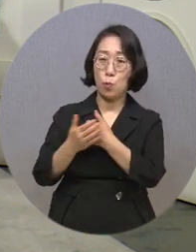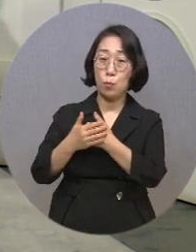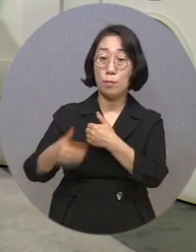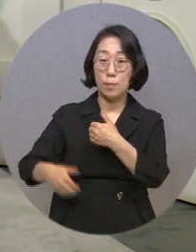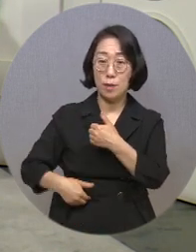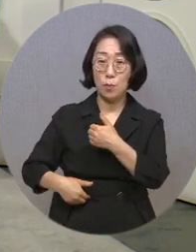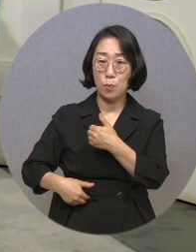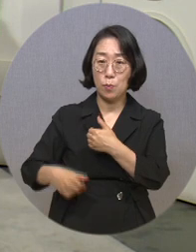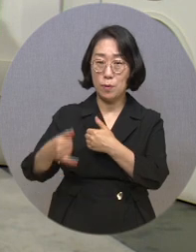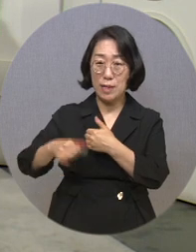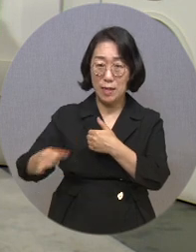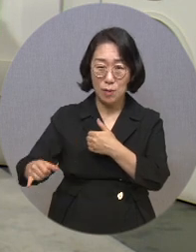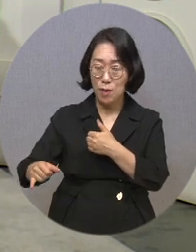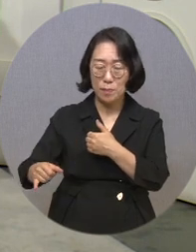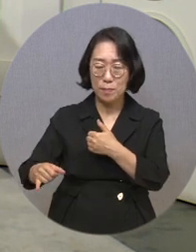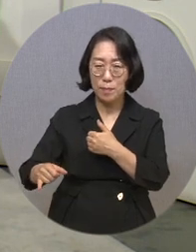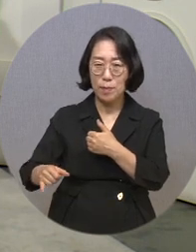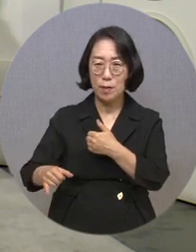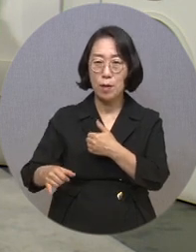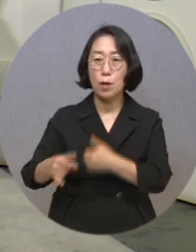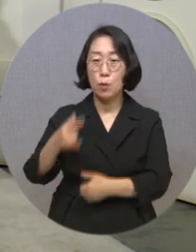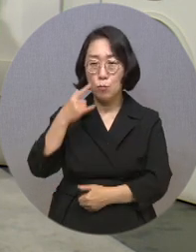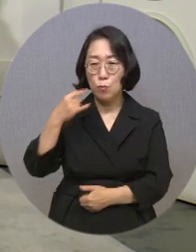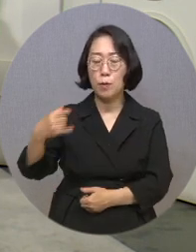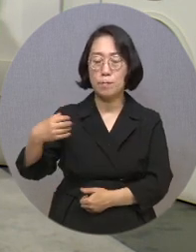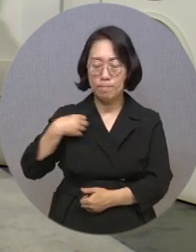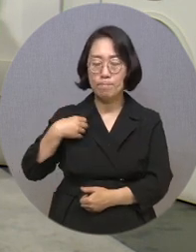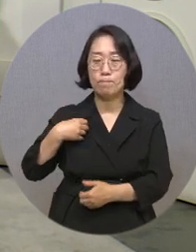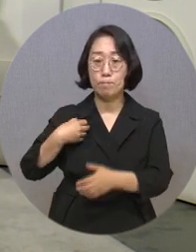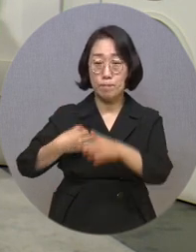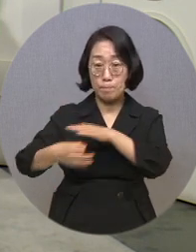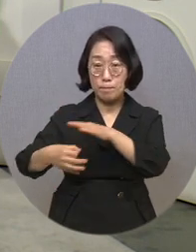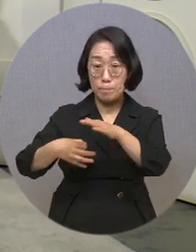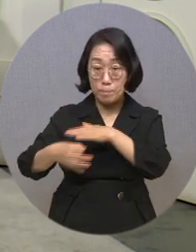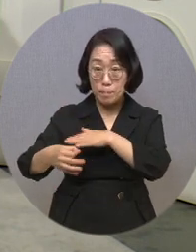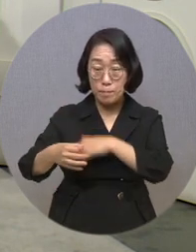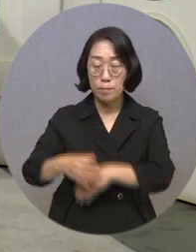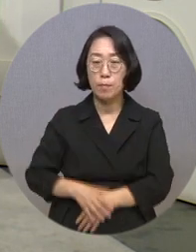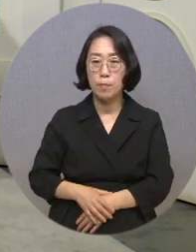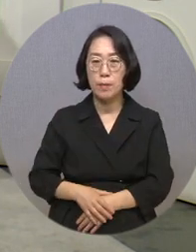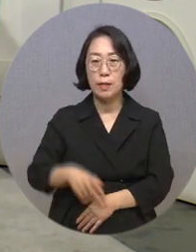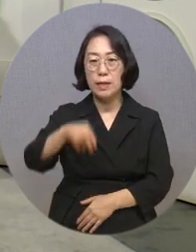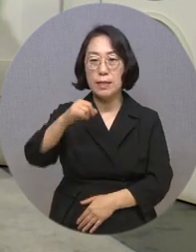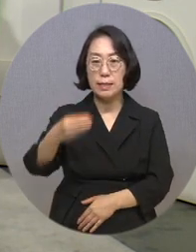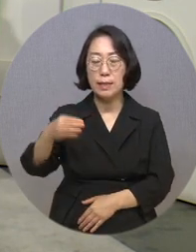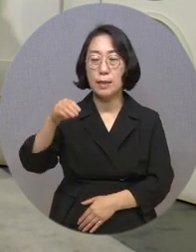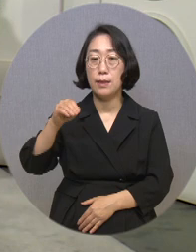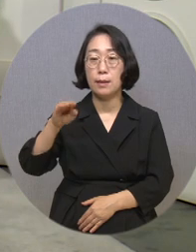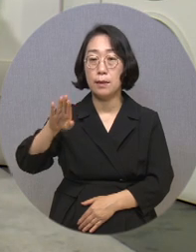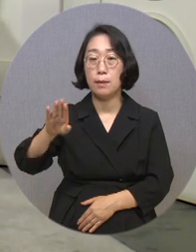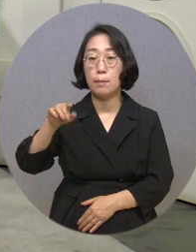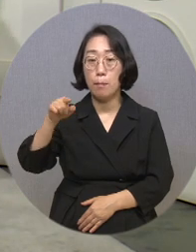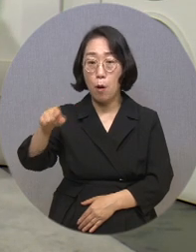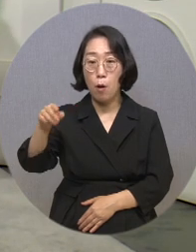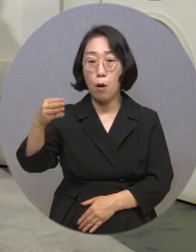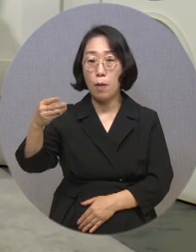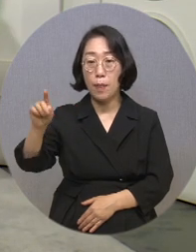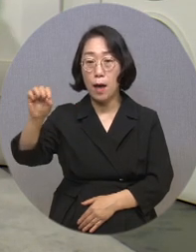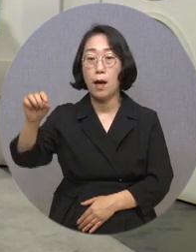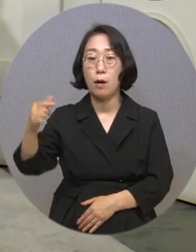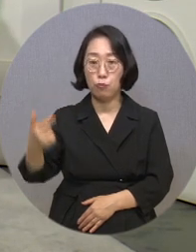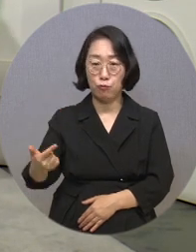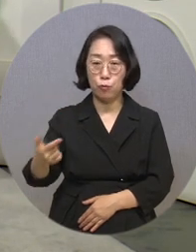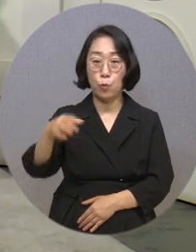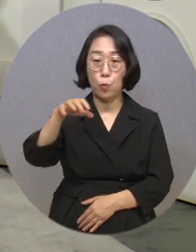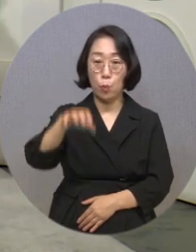우리 노인끼리만 살겠다 네. 하는 거는 네. 소위 실버타운 네. 네. 그런 개념으로 네.